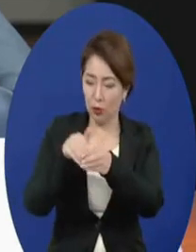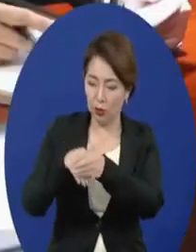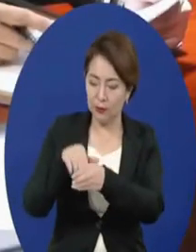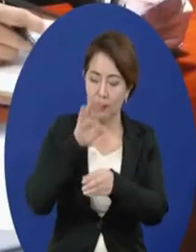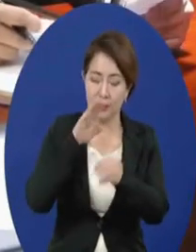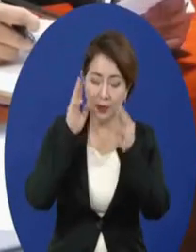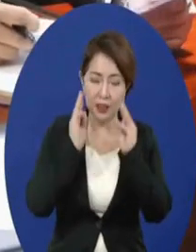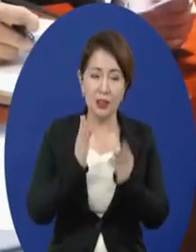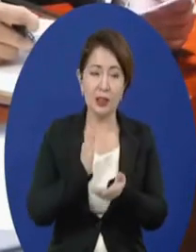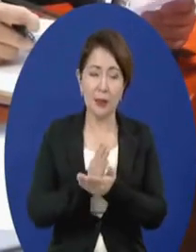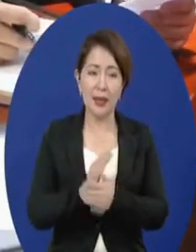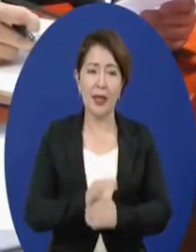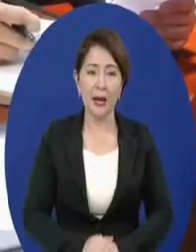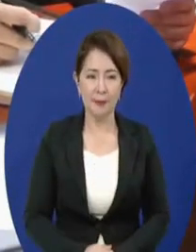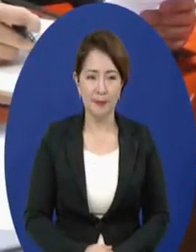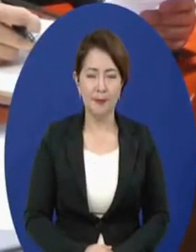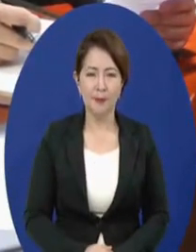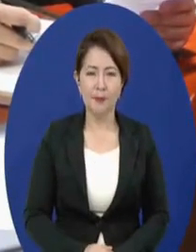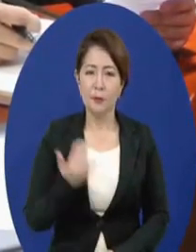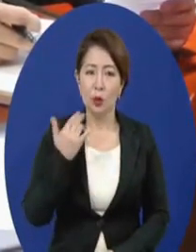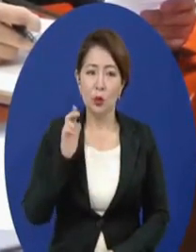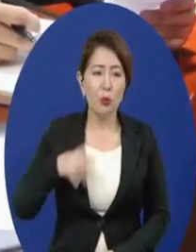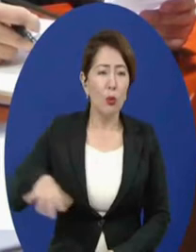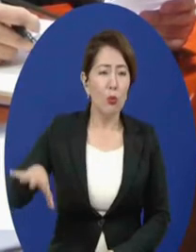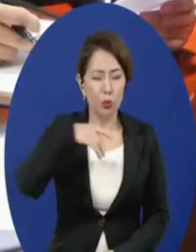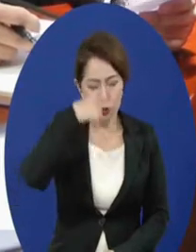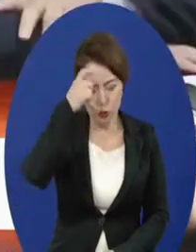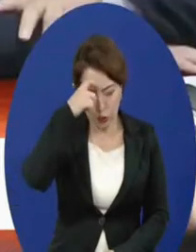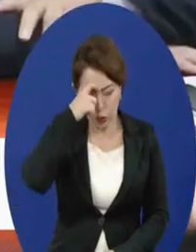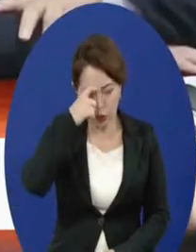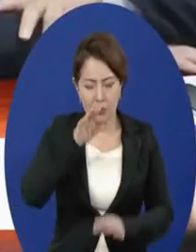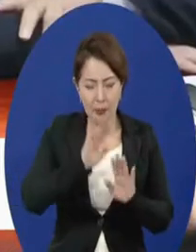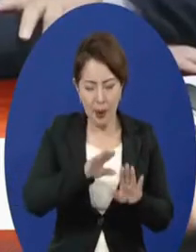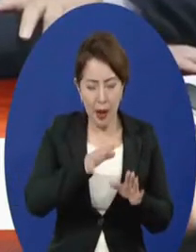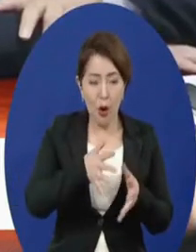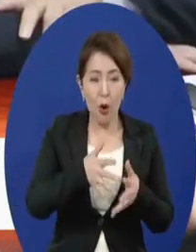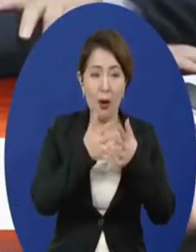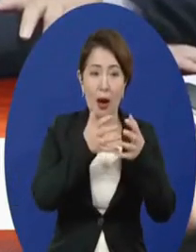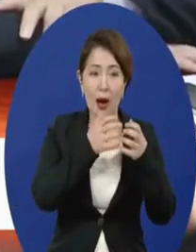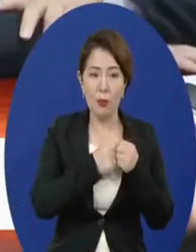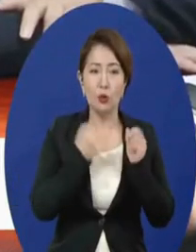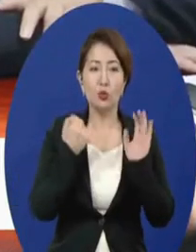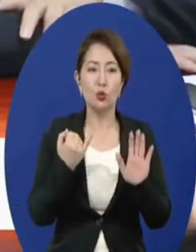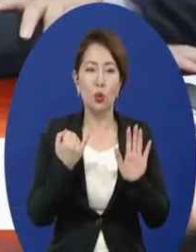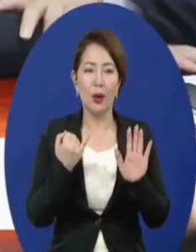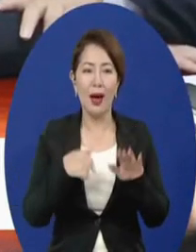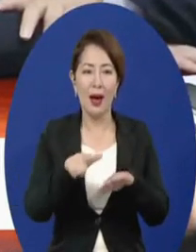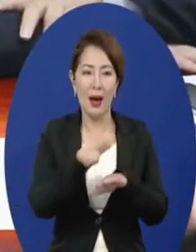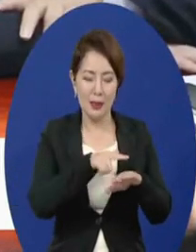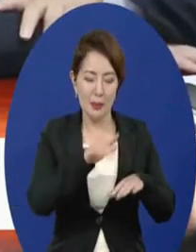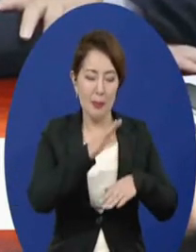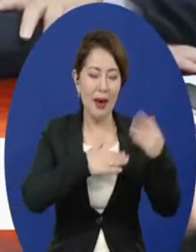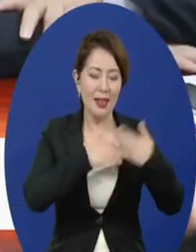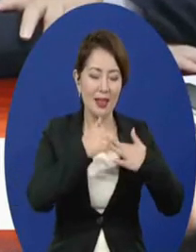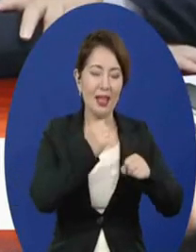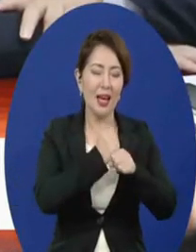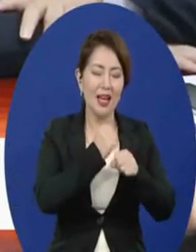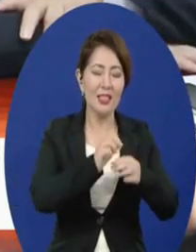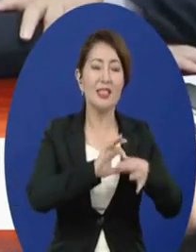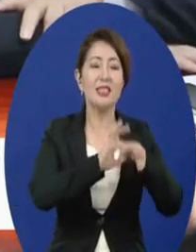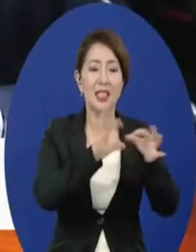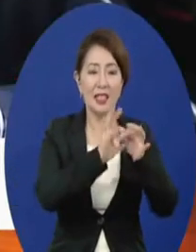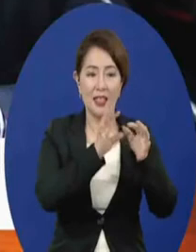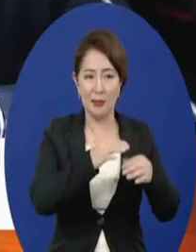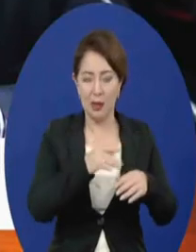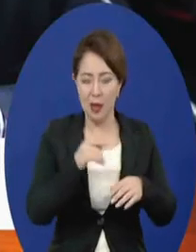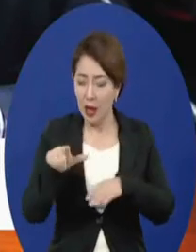бас байна. Нийслэлийн хэмжээнд түрээслэх дүмчлэх хэлбрээр орон сууцжуулах 6 байршилд барилгын ажлыг эхлүүлэх юм байна. Эндээс